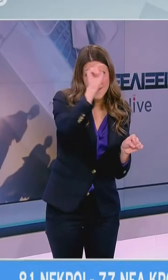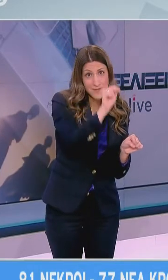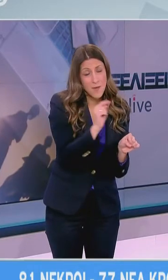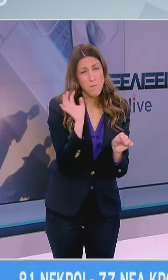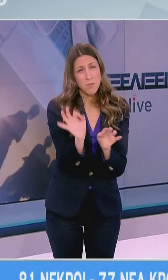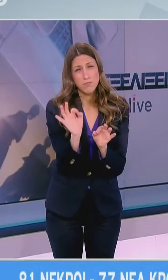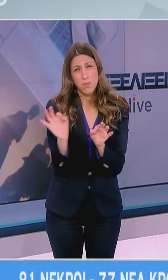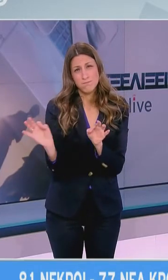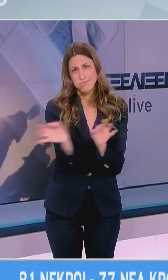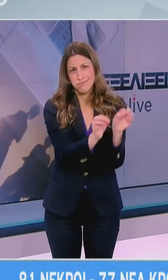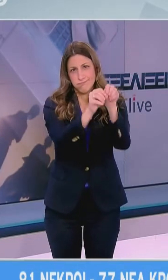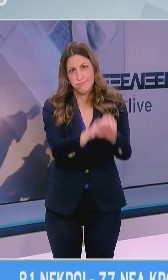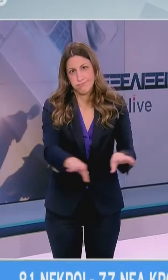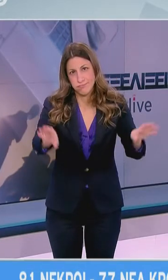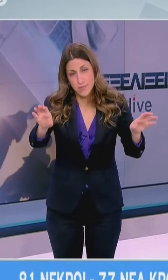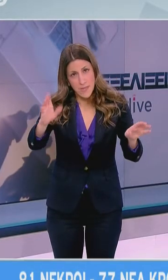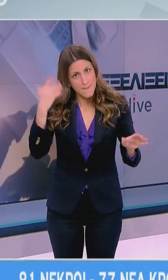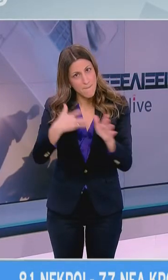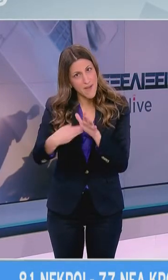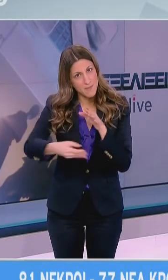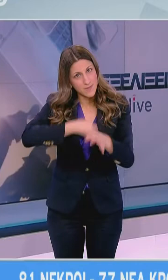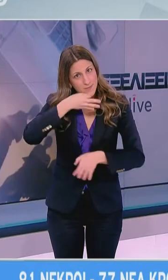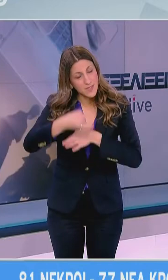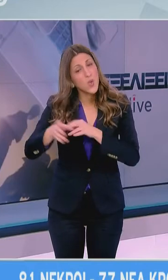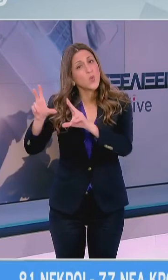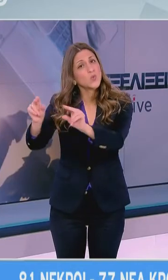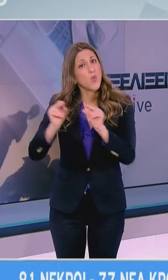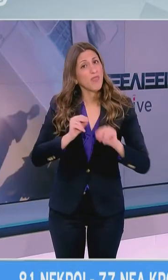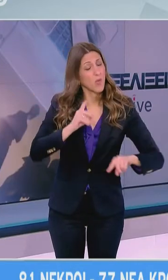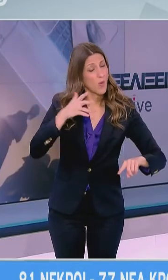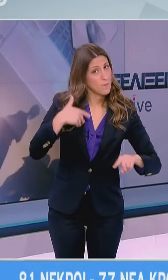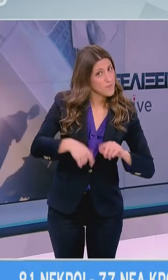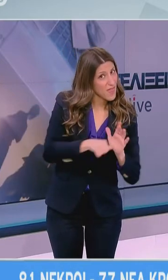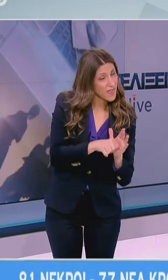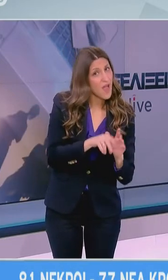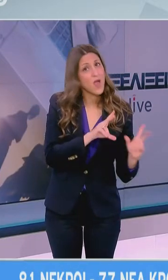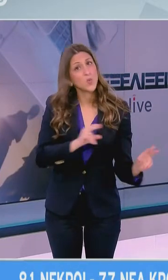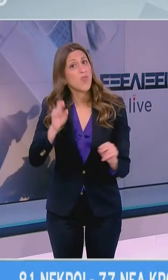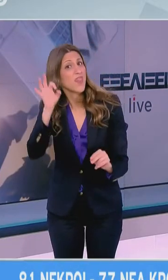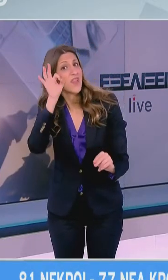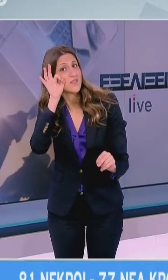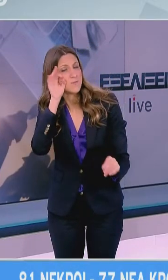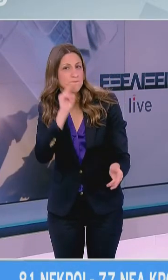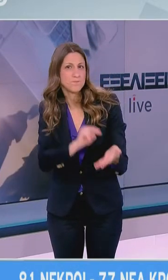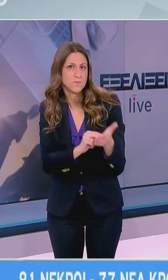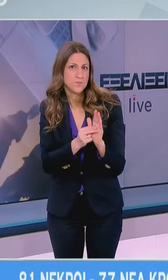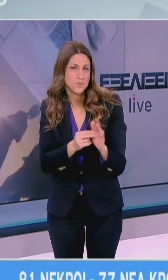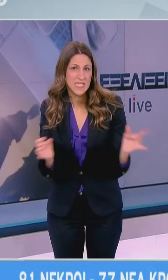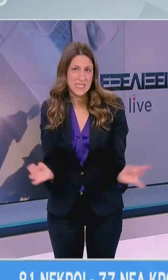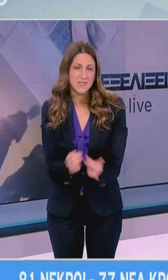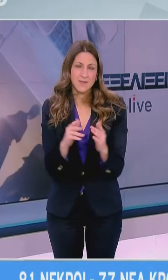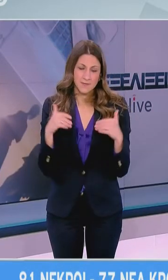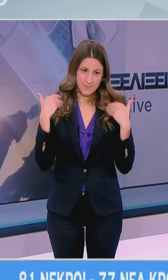φορτία μεγάλα. Το είπα και πριν με κάποια συγκεκριμένα παραδείγματα. Το ίδιο ισχύει και στην Αθήνα, το ίδιο ισχύει και στη Θεσσαλονίκη. Εάν